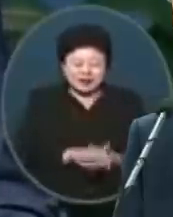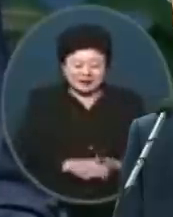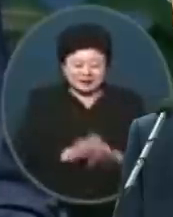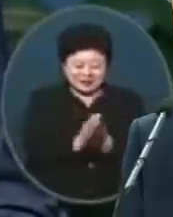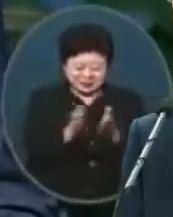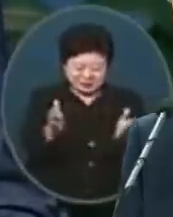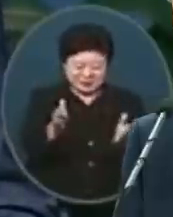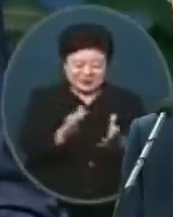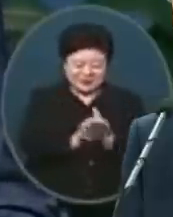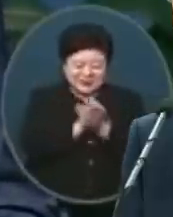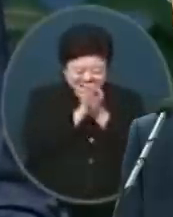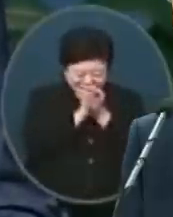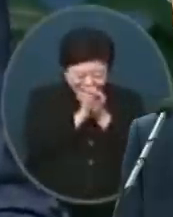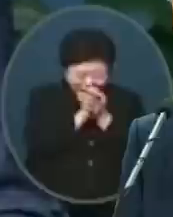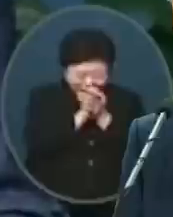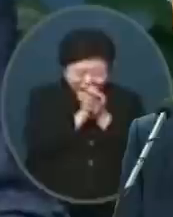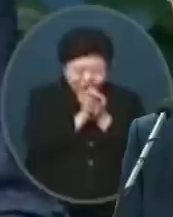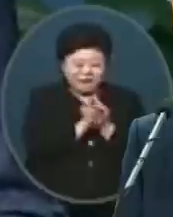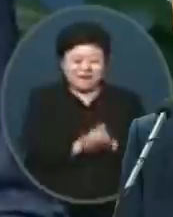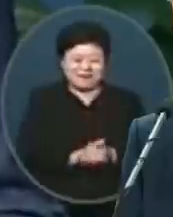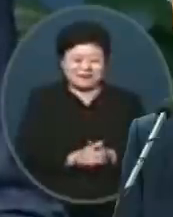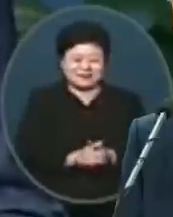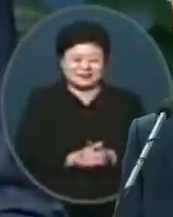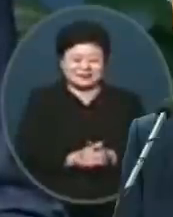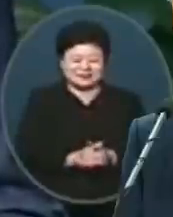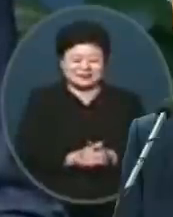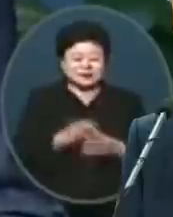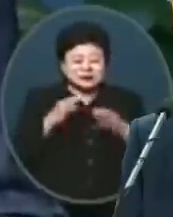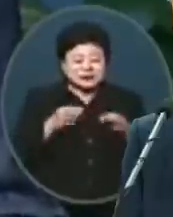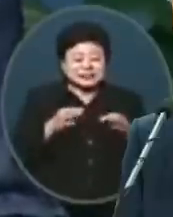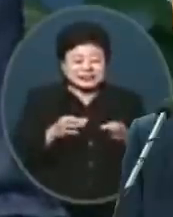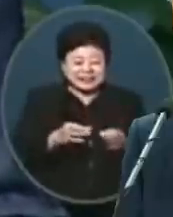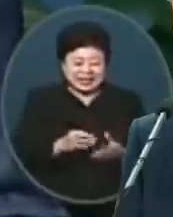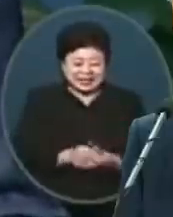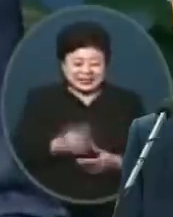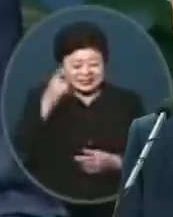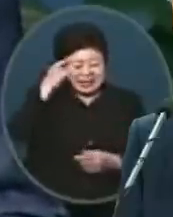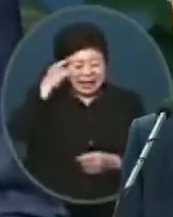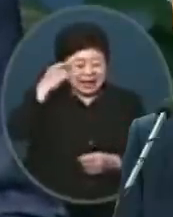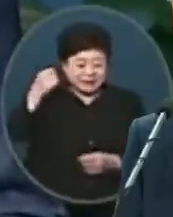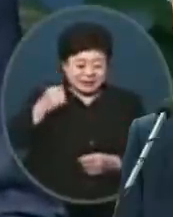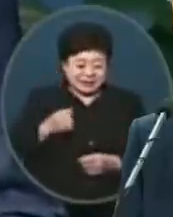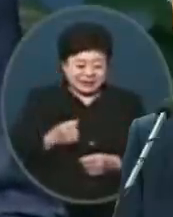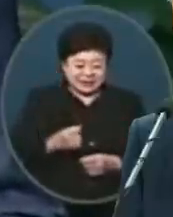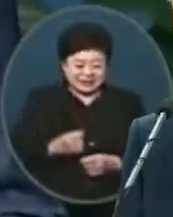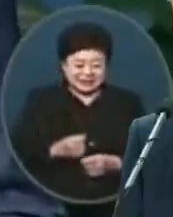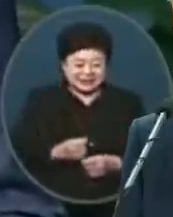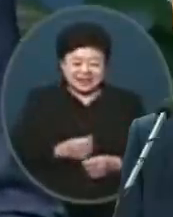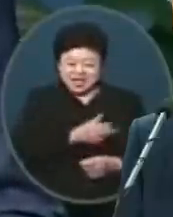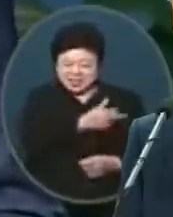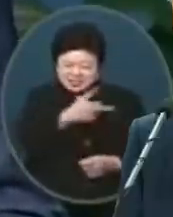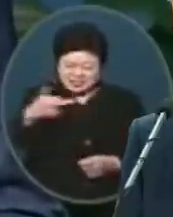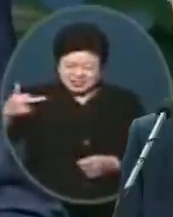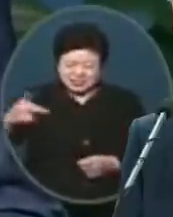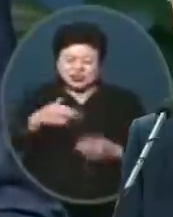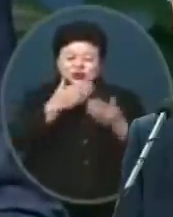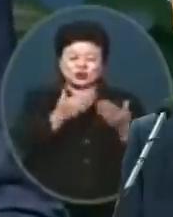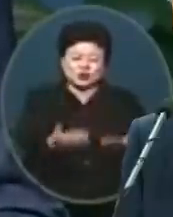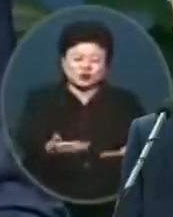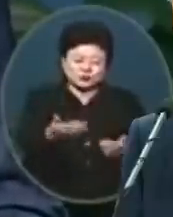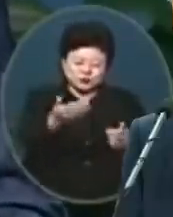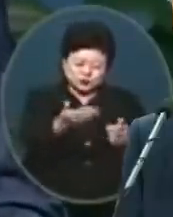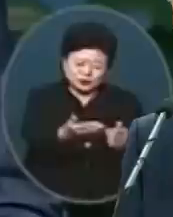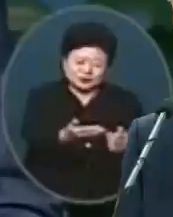그때부터 저는 기도하고 부르짖을 때마다 상상을 합니다. 내가 큰 짐을